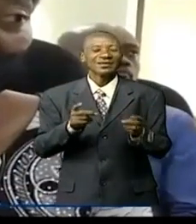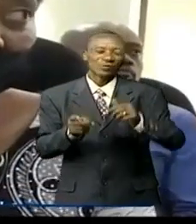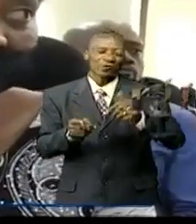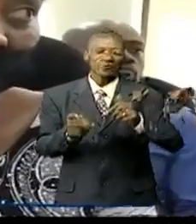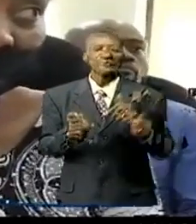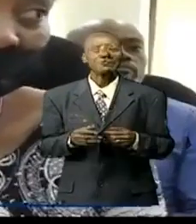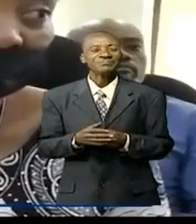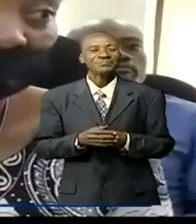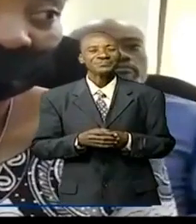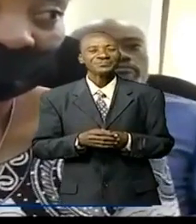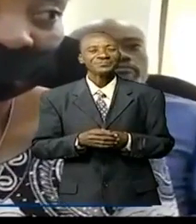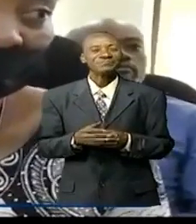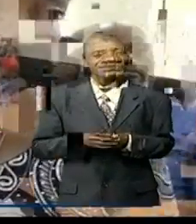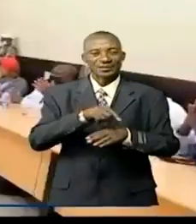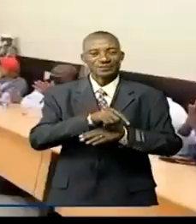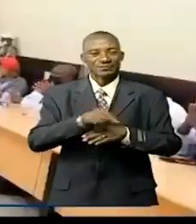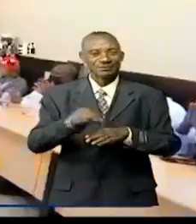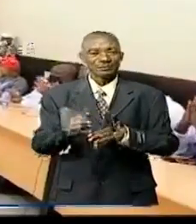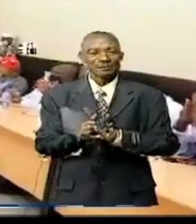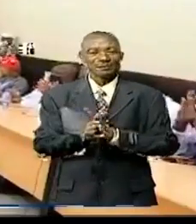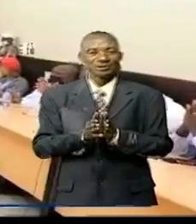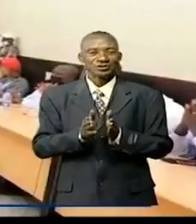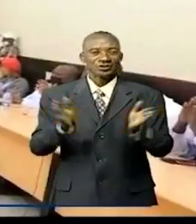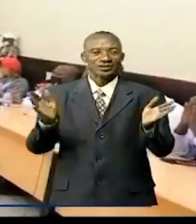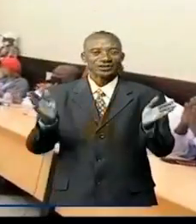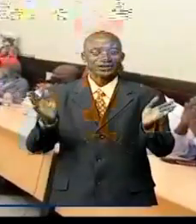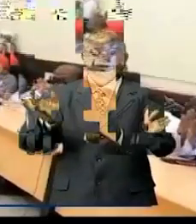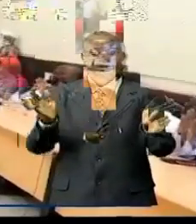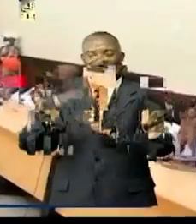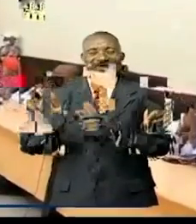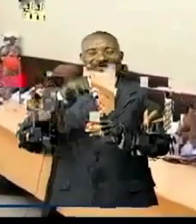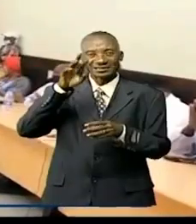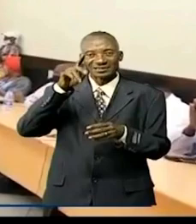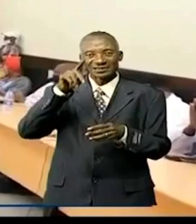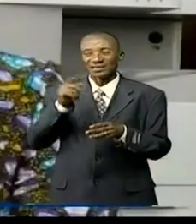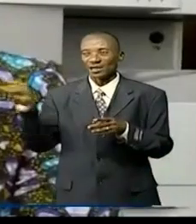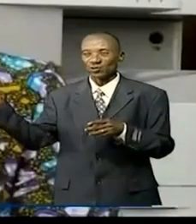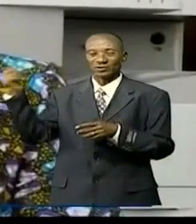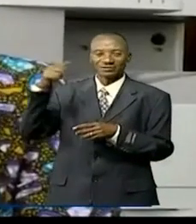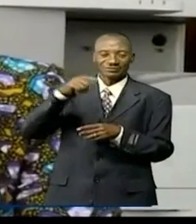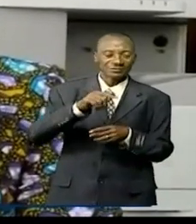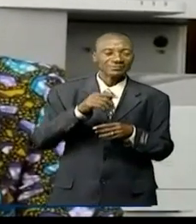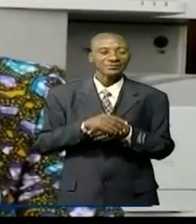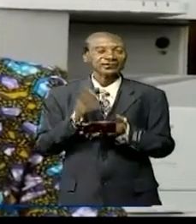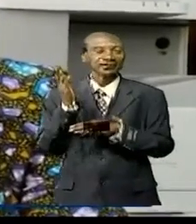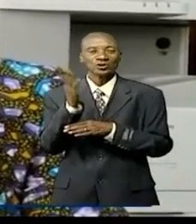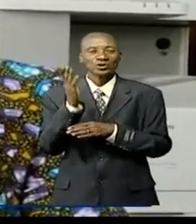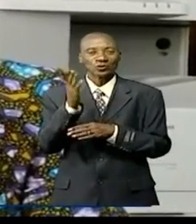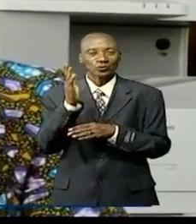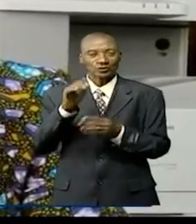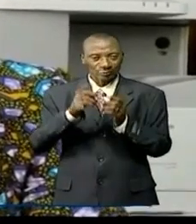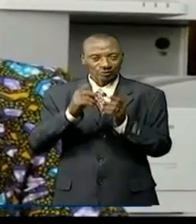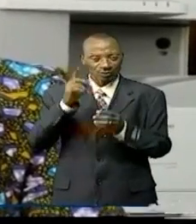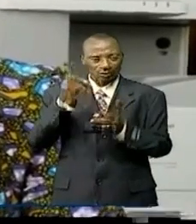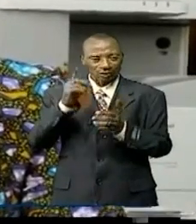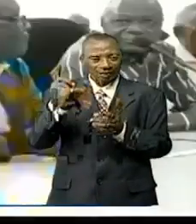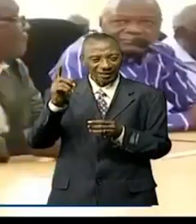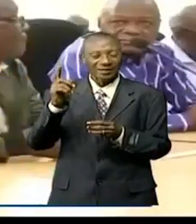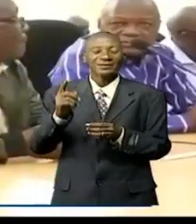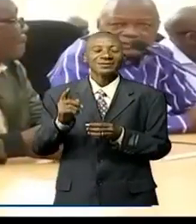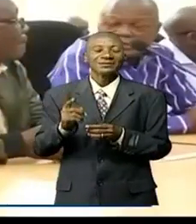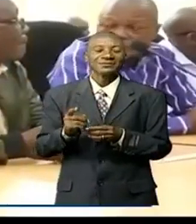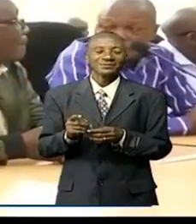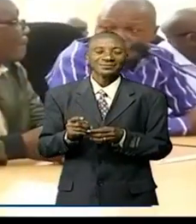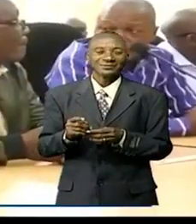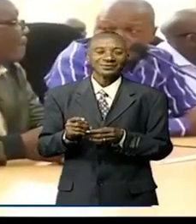la direction générale au niveau de Kinshasa. C'est le conseiller principal du gouverneur militaire du Nord Kivu en matière